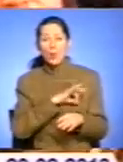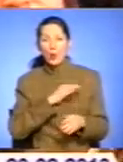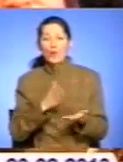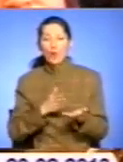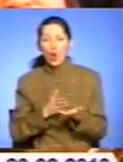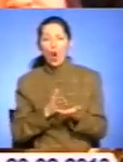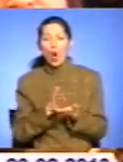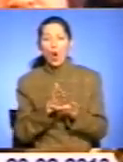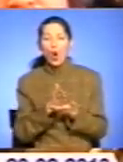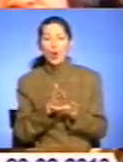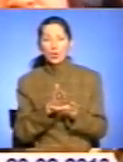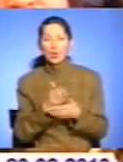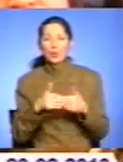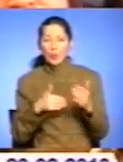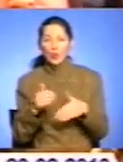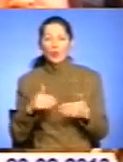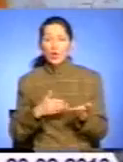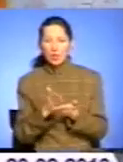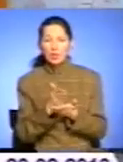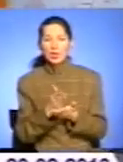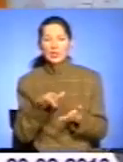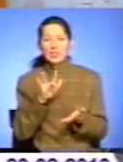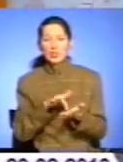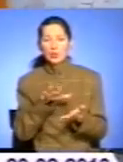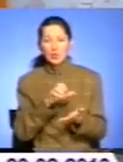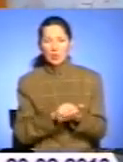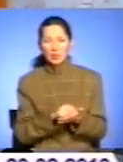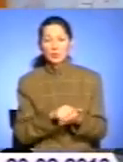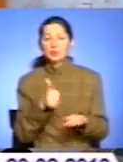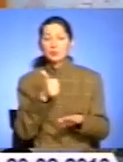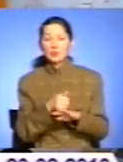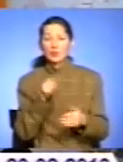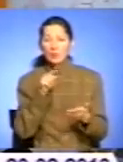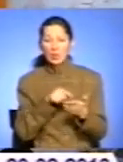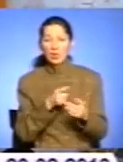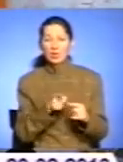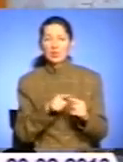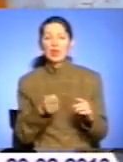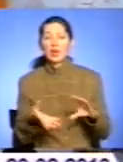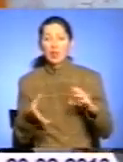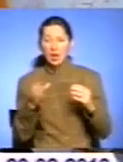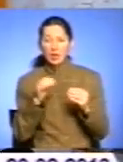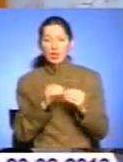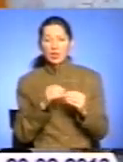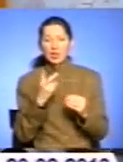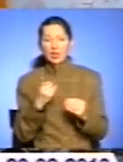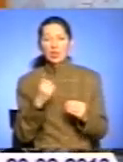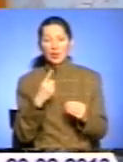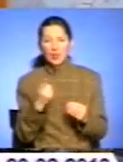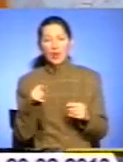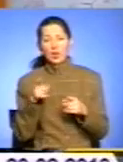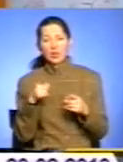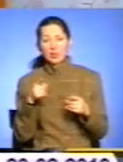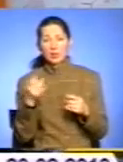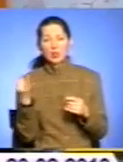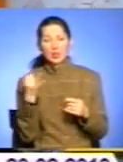центру зайнятості Інна Бондіні. Основна мета – це звести два полюси інтересів. Перший полюс інтересів – це